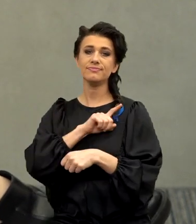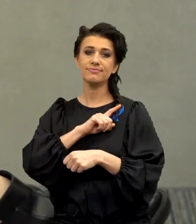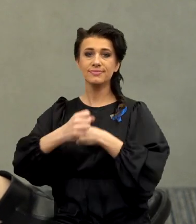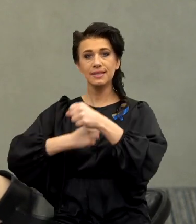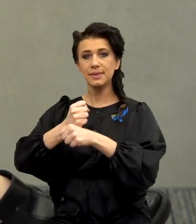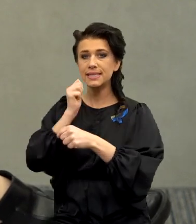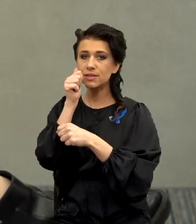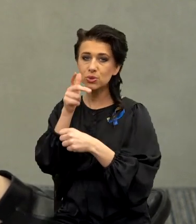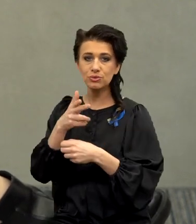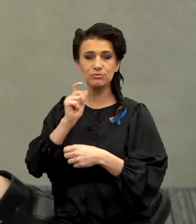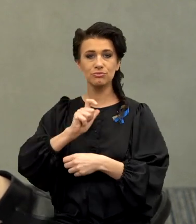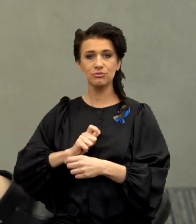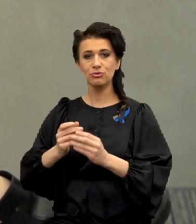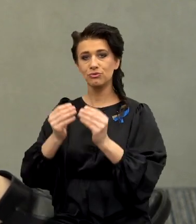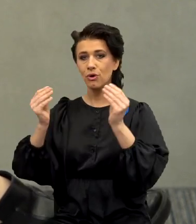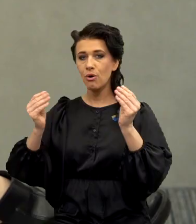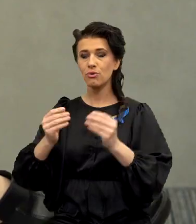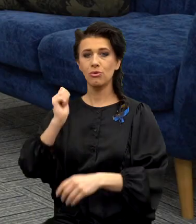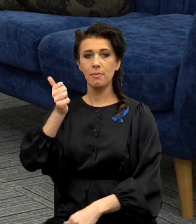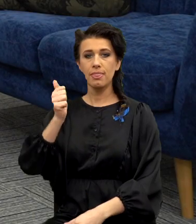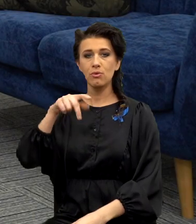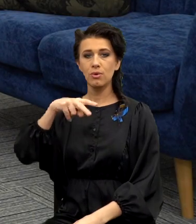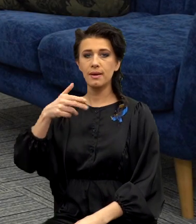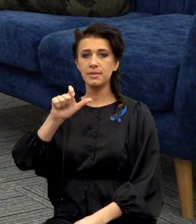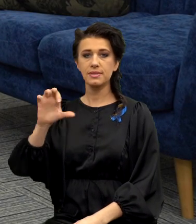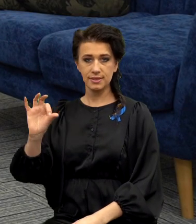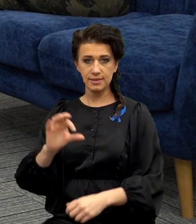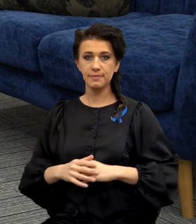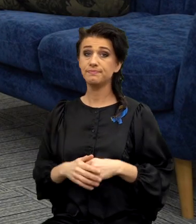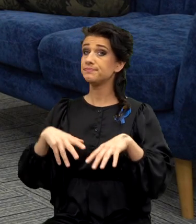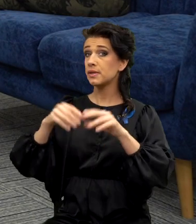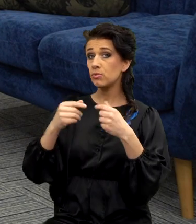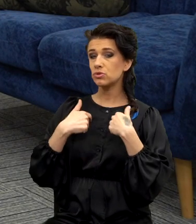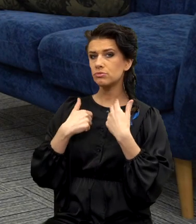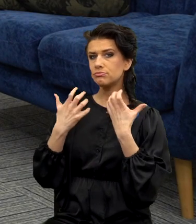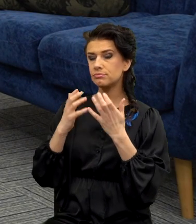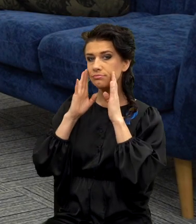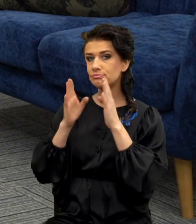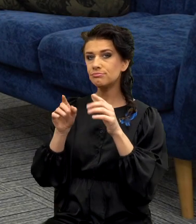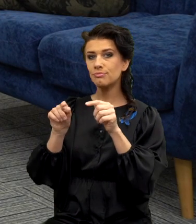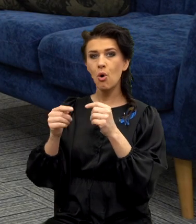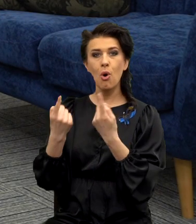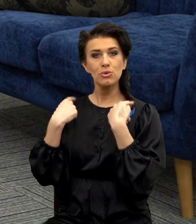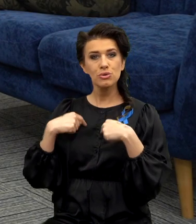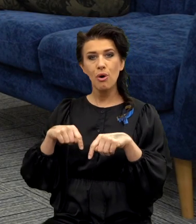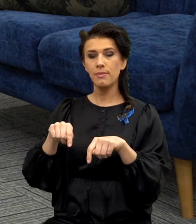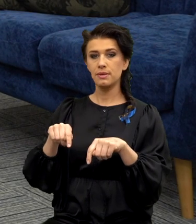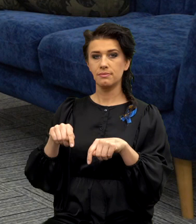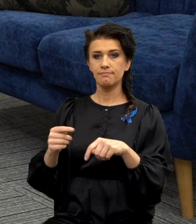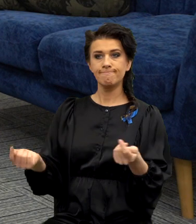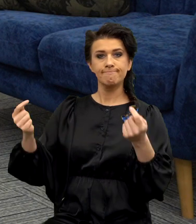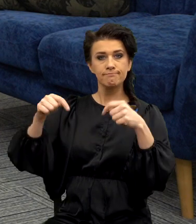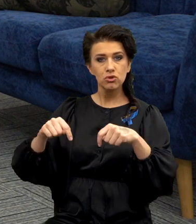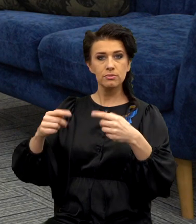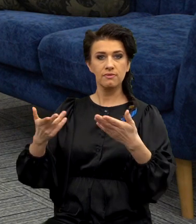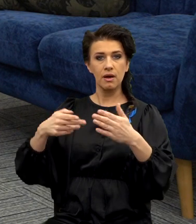pracę Biura Rozwoju Kompetencji UMCS. Na początek chciałabym skupić się na osobach, które przybywają